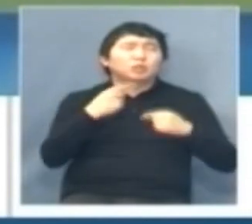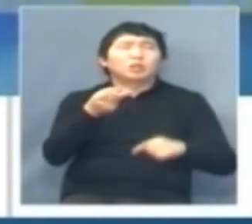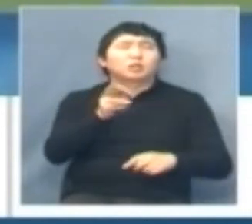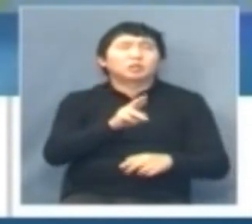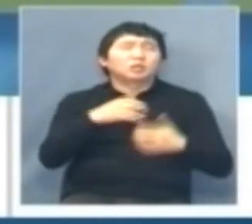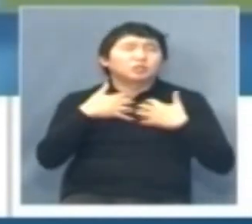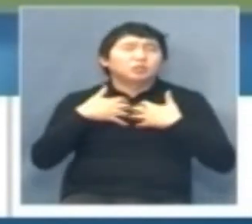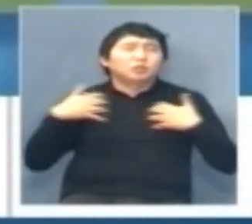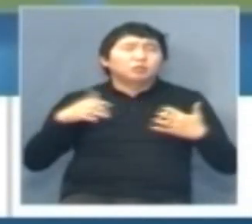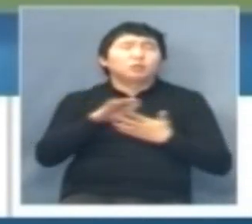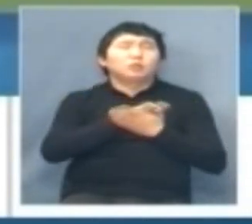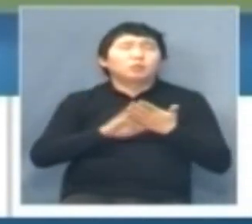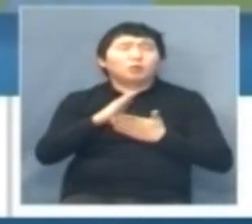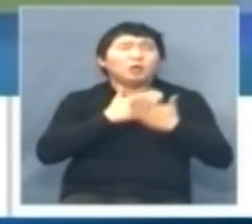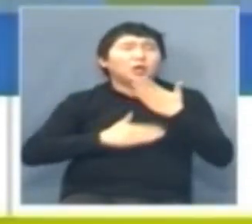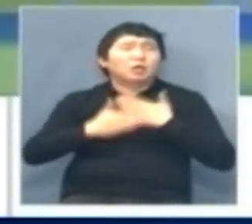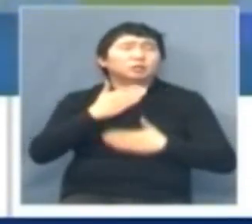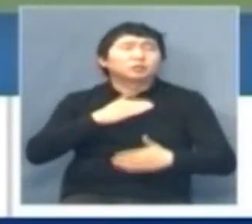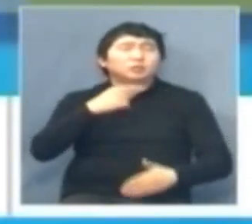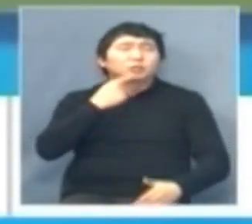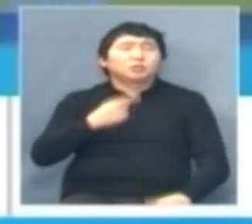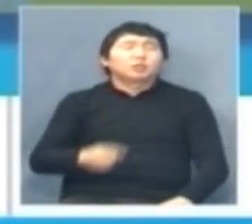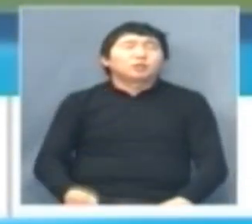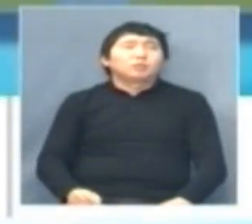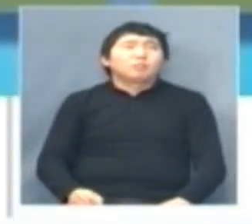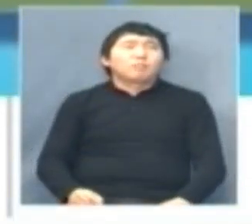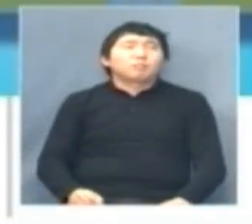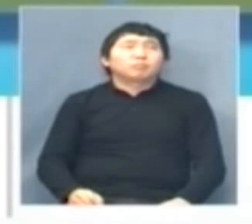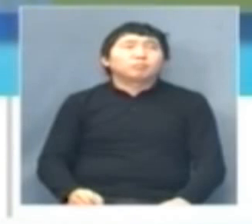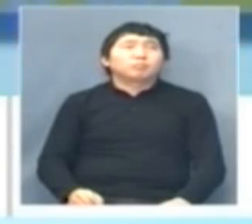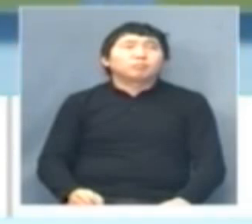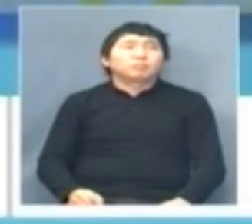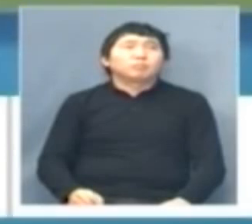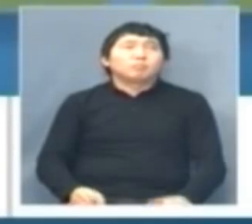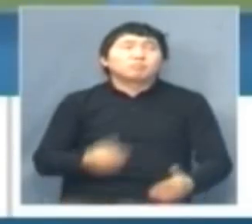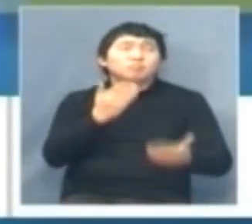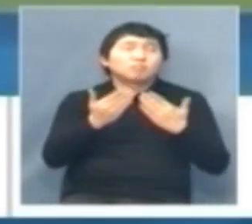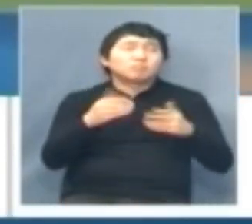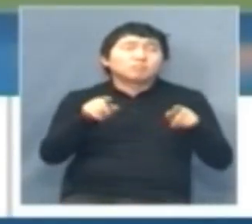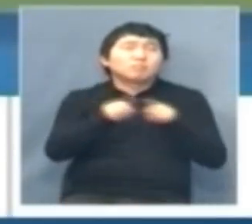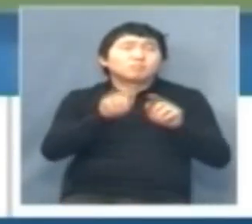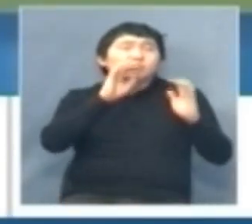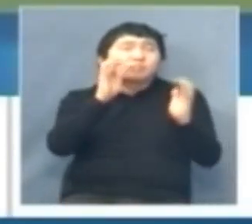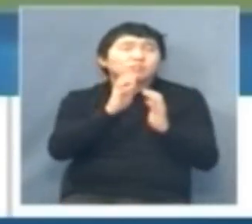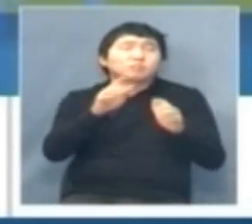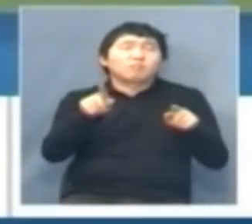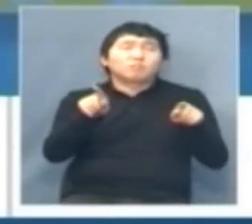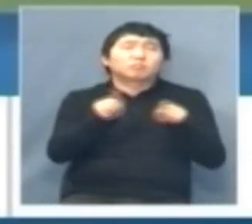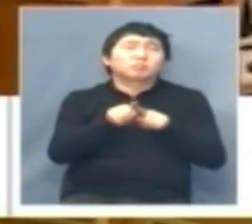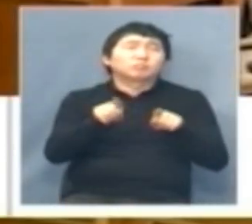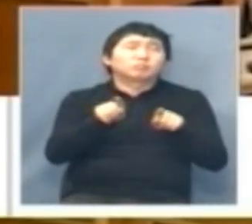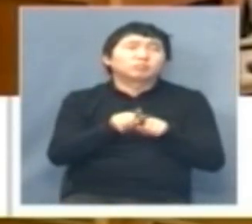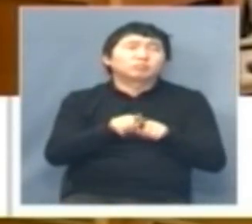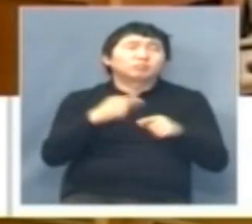радости, никакой вообще должного, даже если должный уход, это мучение для животных. А должного ухода у нас, к сожалению, нигде